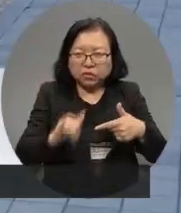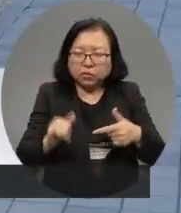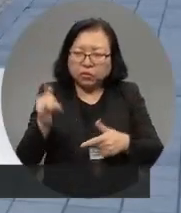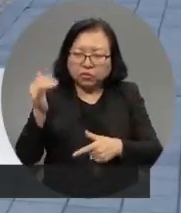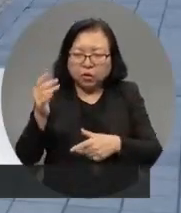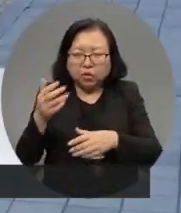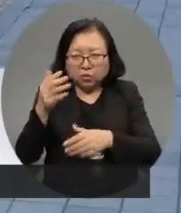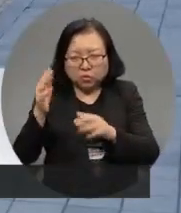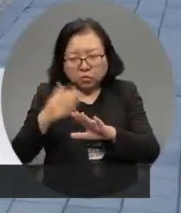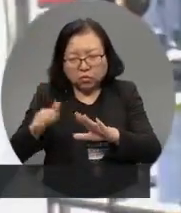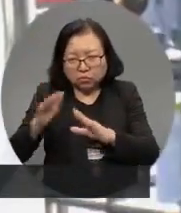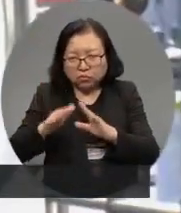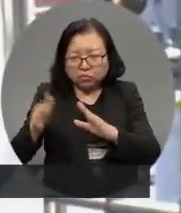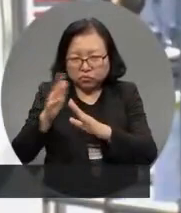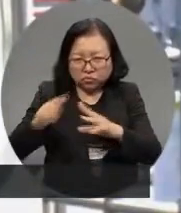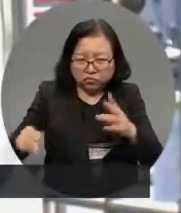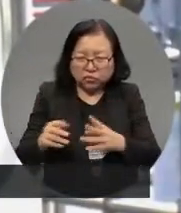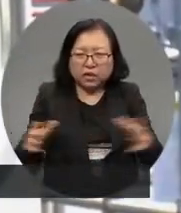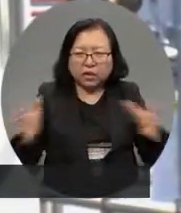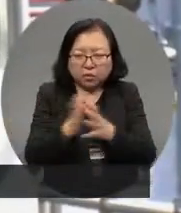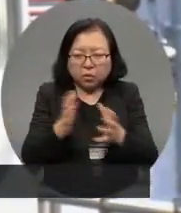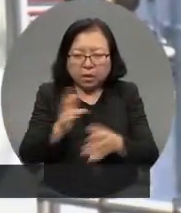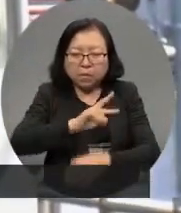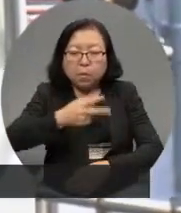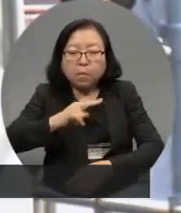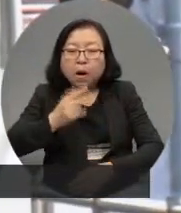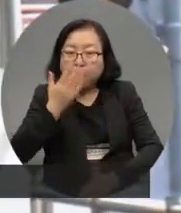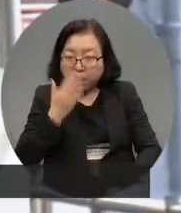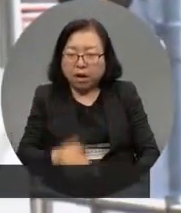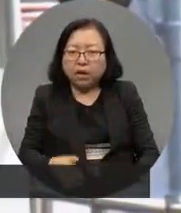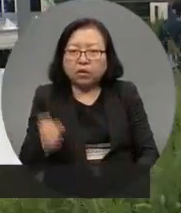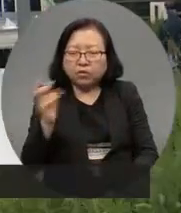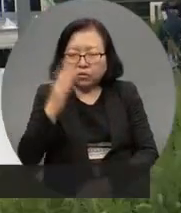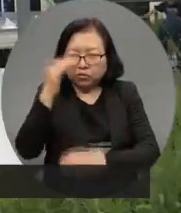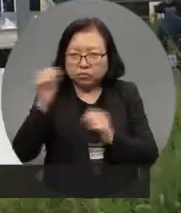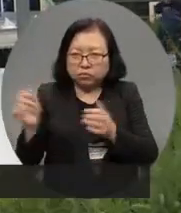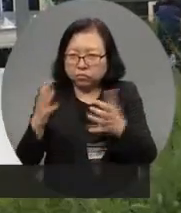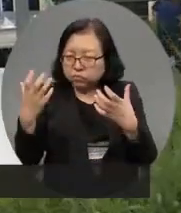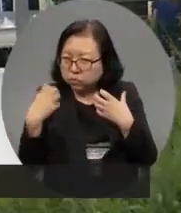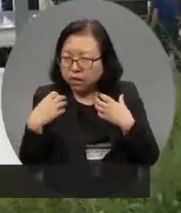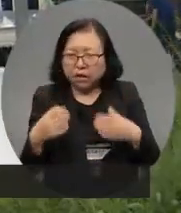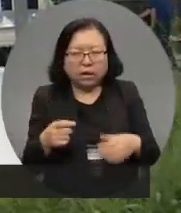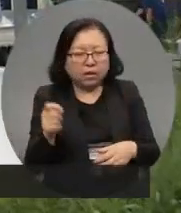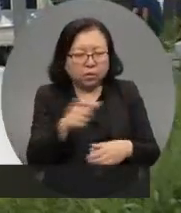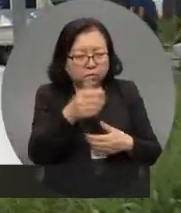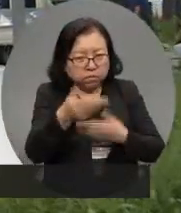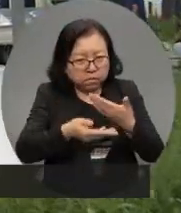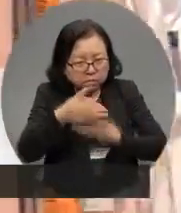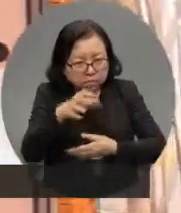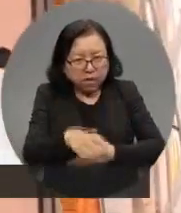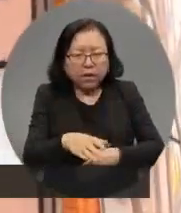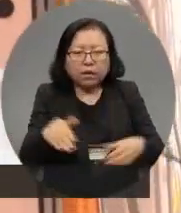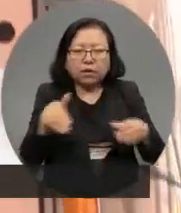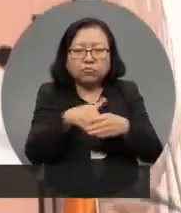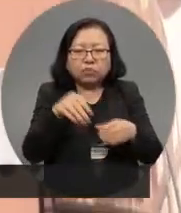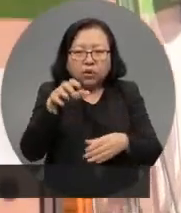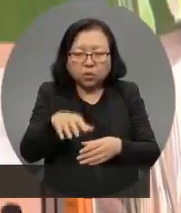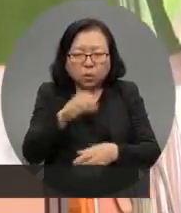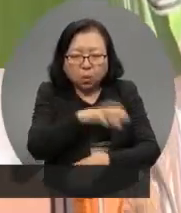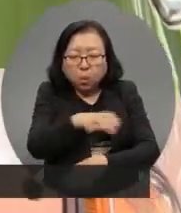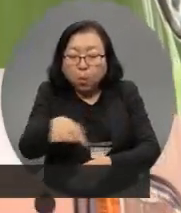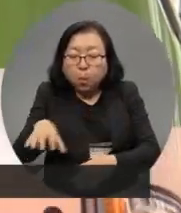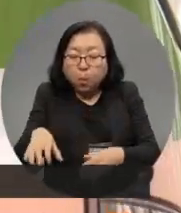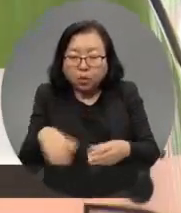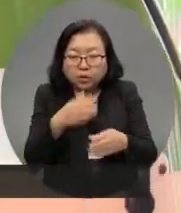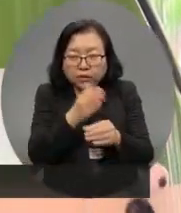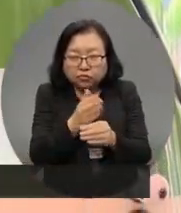환승 시스템도 도입됩니다. 이와 함께 충북도청과 고속버스 터미널, 문화제조청 등 세 곳의 환승